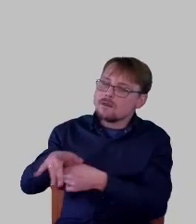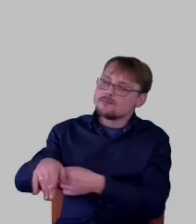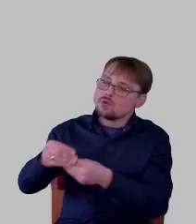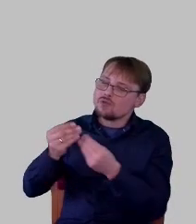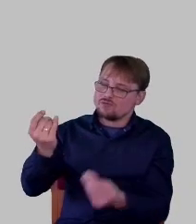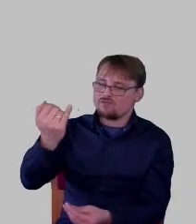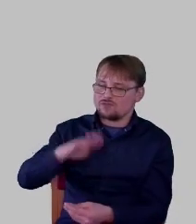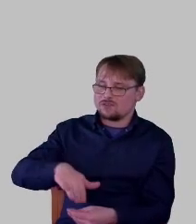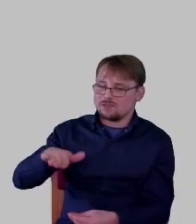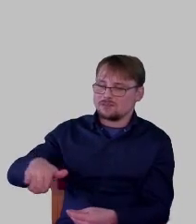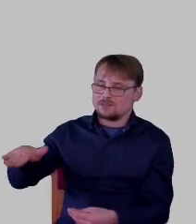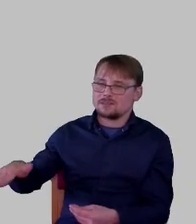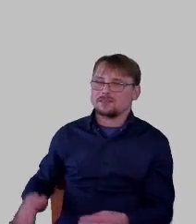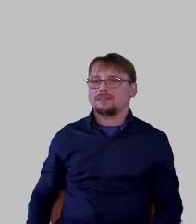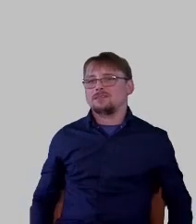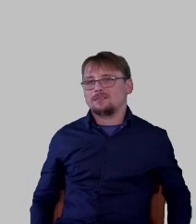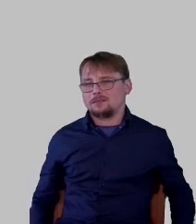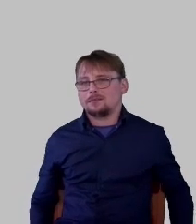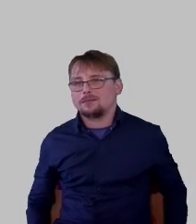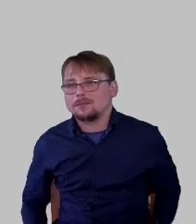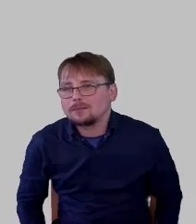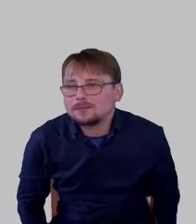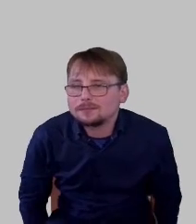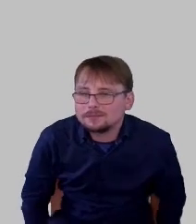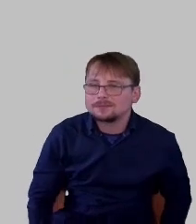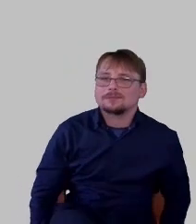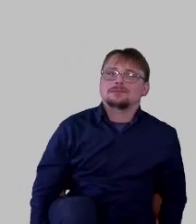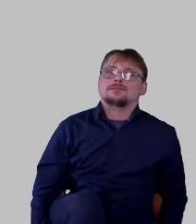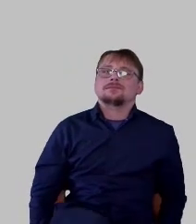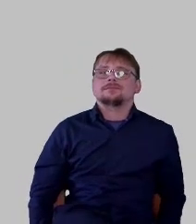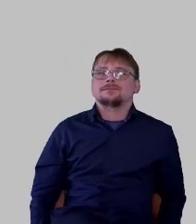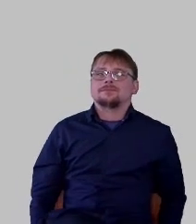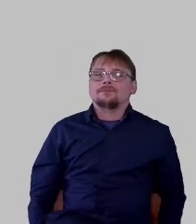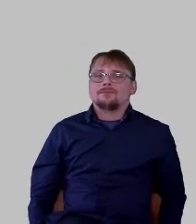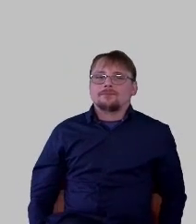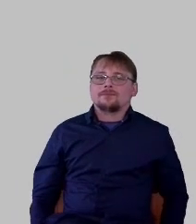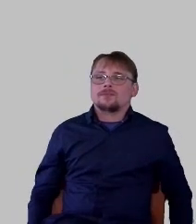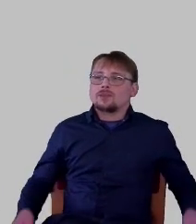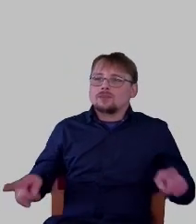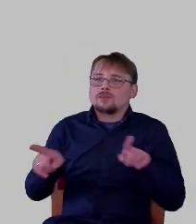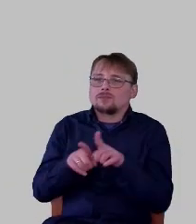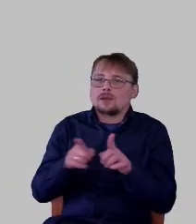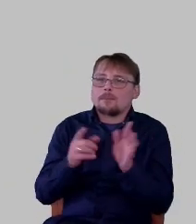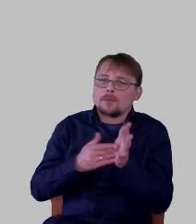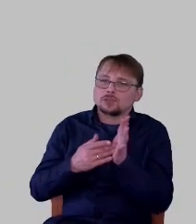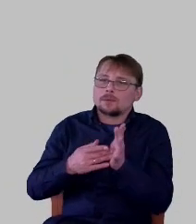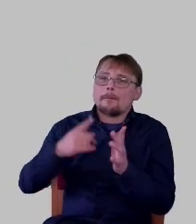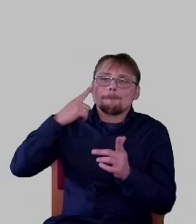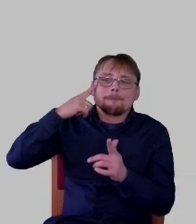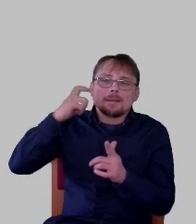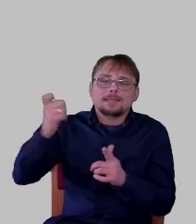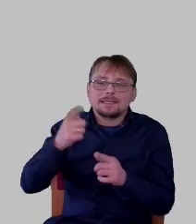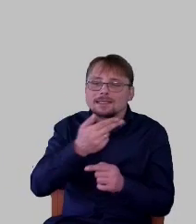To, na co zwróciliśmy też uwagę, to jest uwzględnianie tych możliwości komunikacyjnych i wyposażania